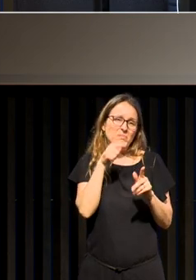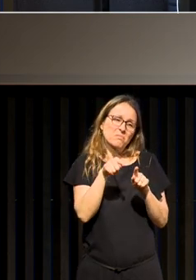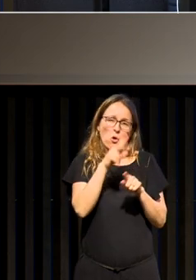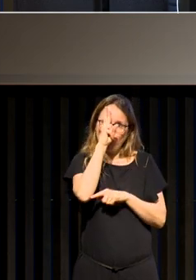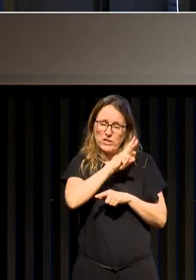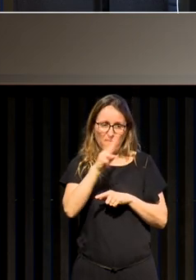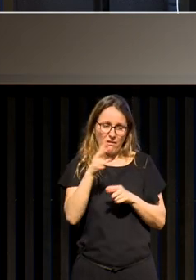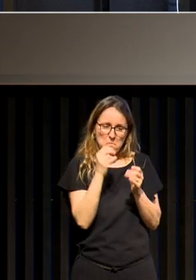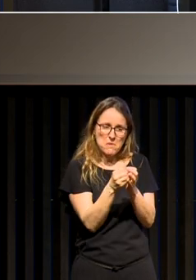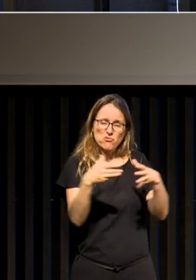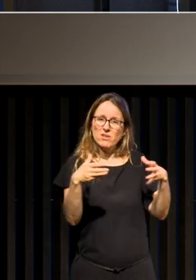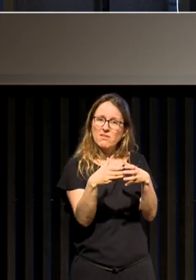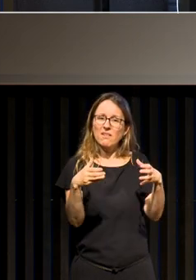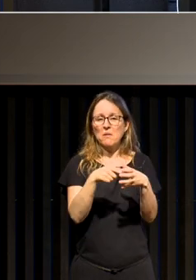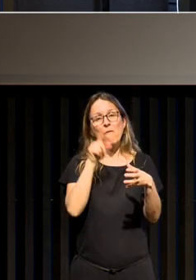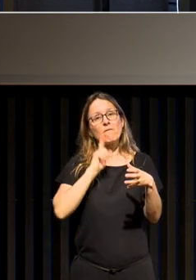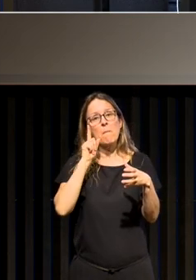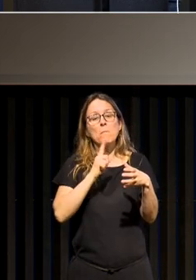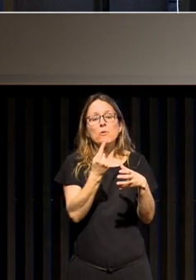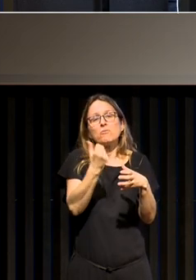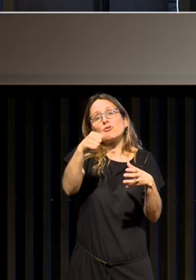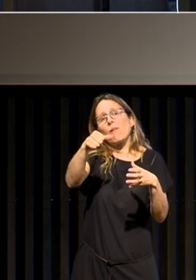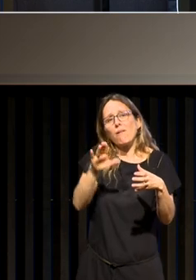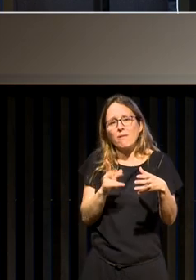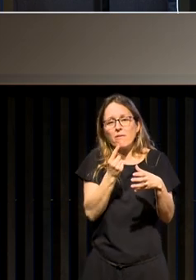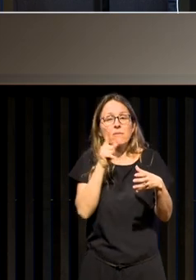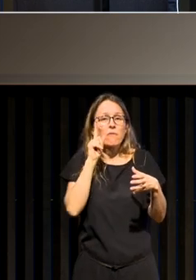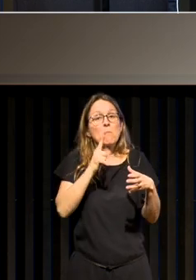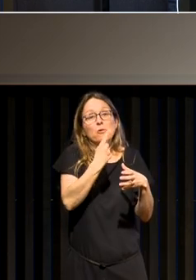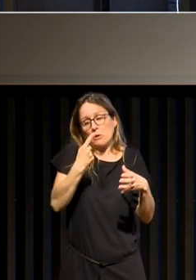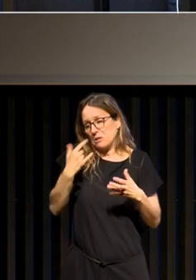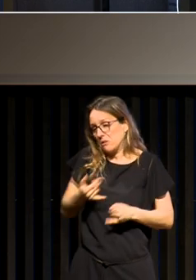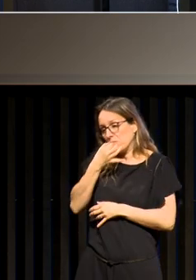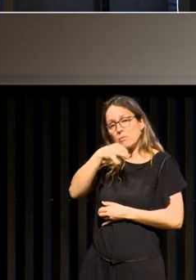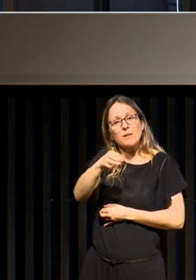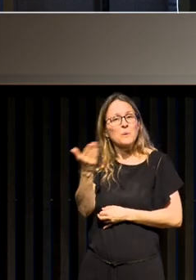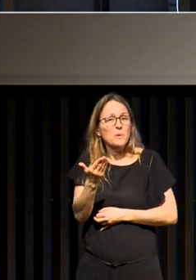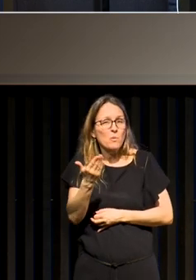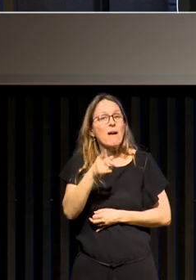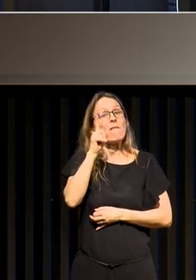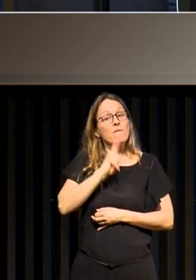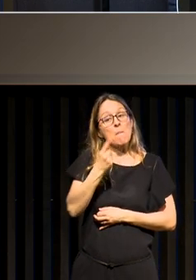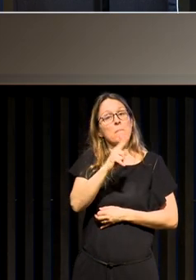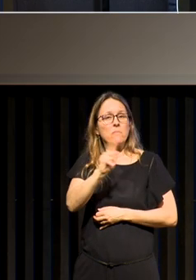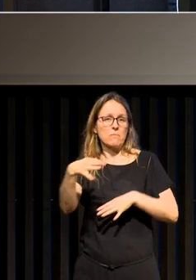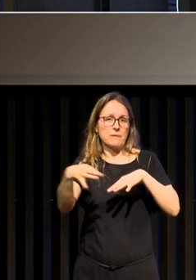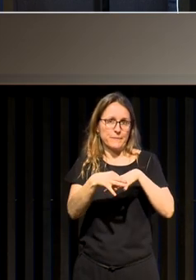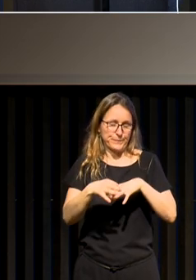majorités de femmes qu'ils appellent seules. Nous, on aurait dit non mariées. J'ai repris leur